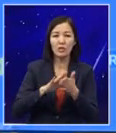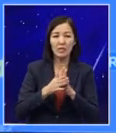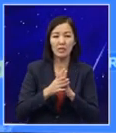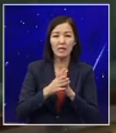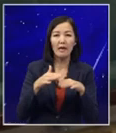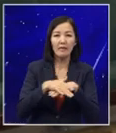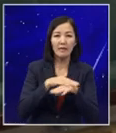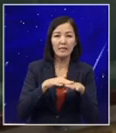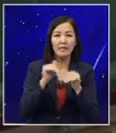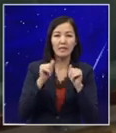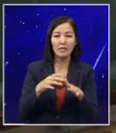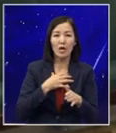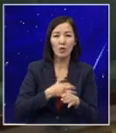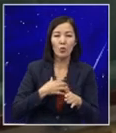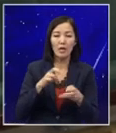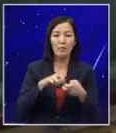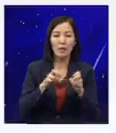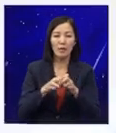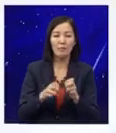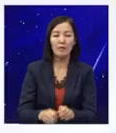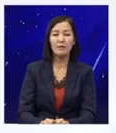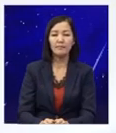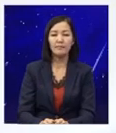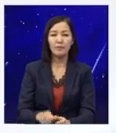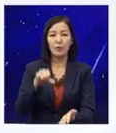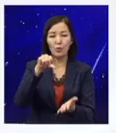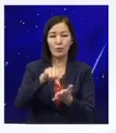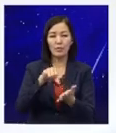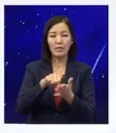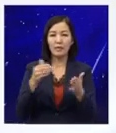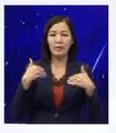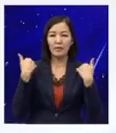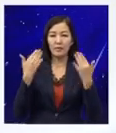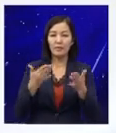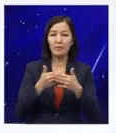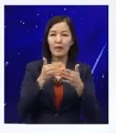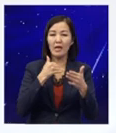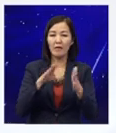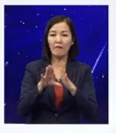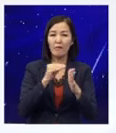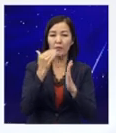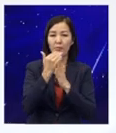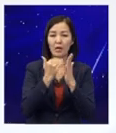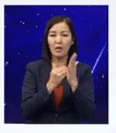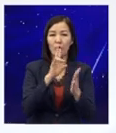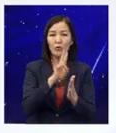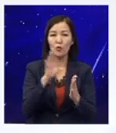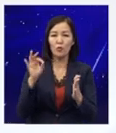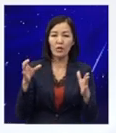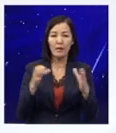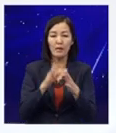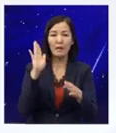населения и решения актуальных проблем. Участники представляют предвыборную программу партии Нур-Отан,